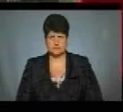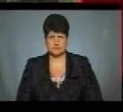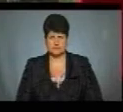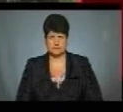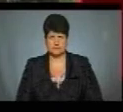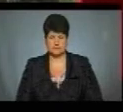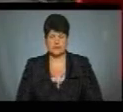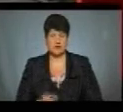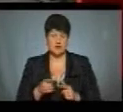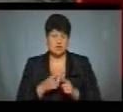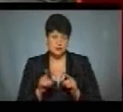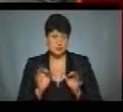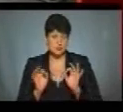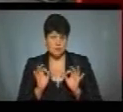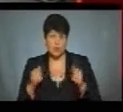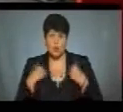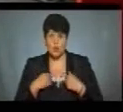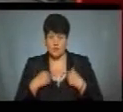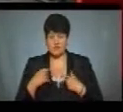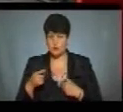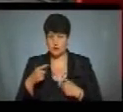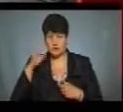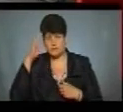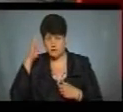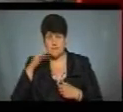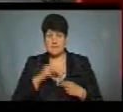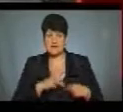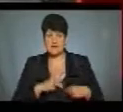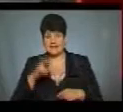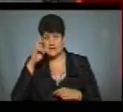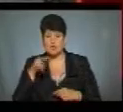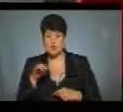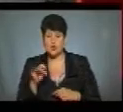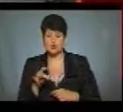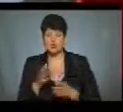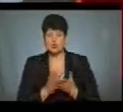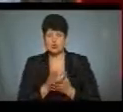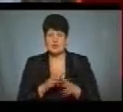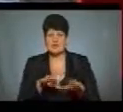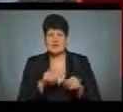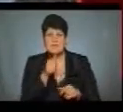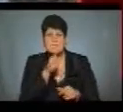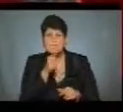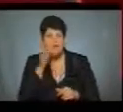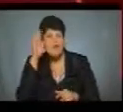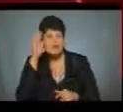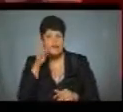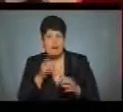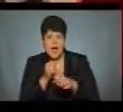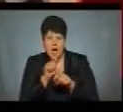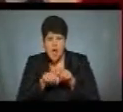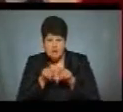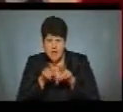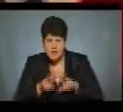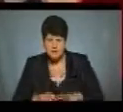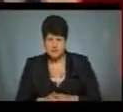Чи безпечно купатися у тернопільських водоймах? Працівники Держпродспоживслужби відібрали проби води на аналізи.